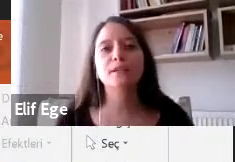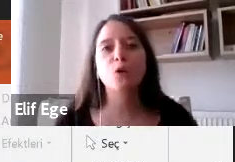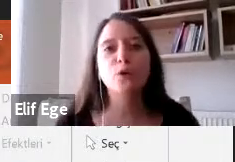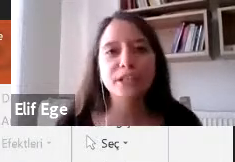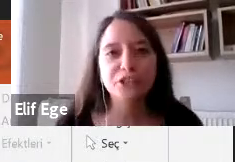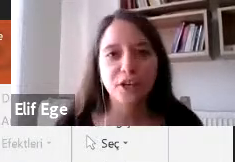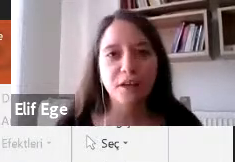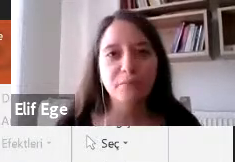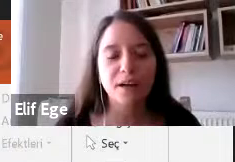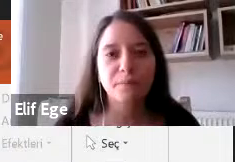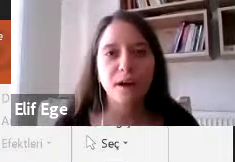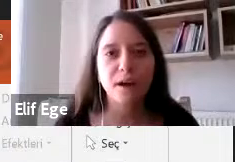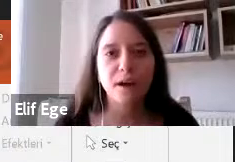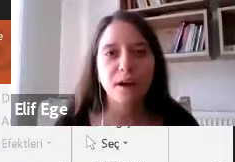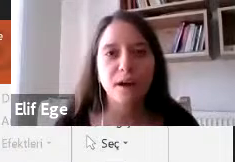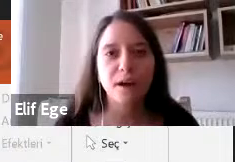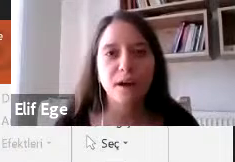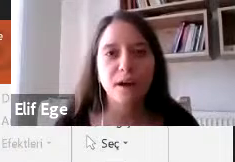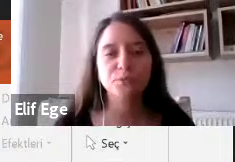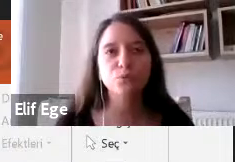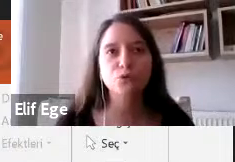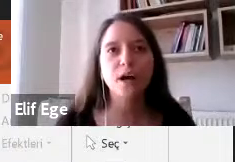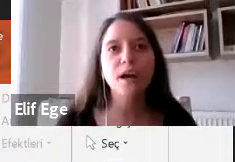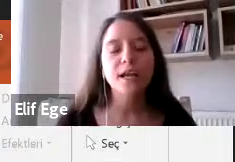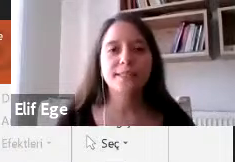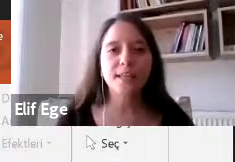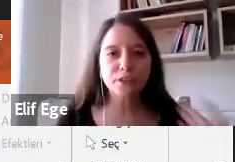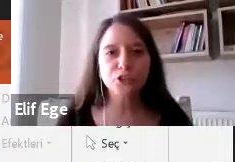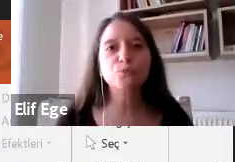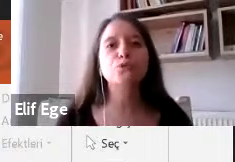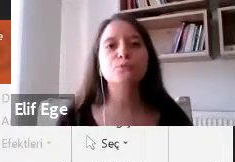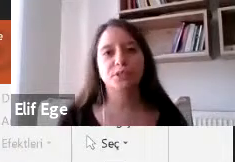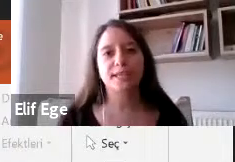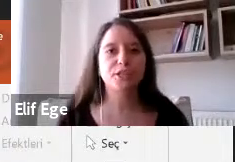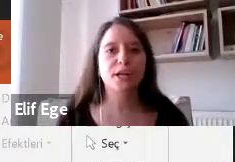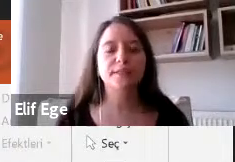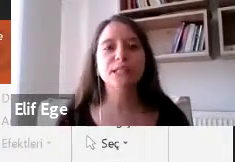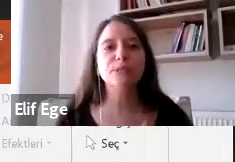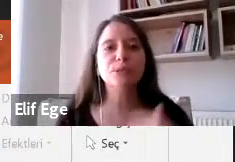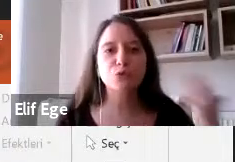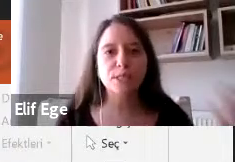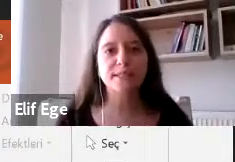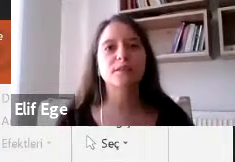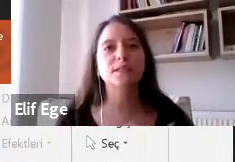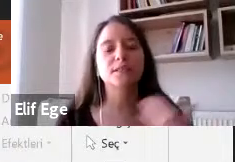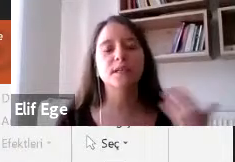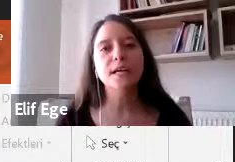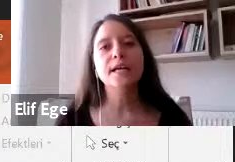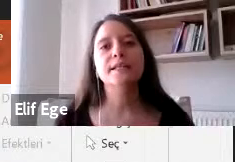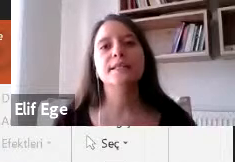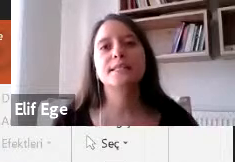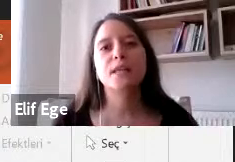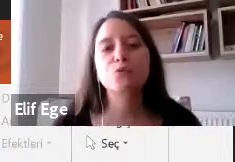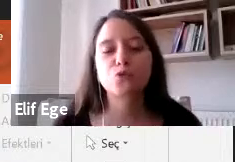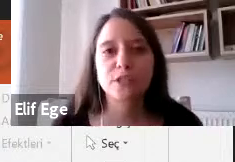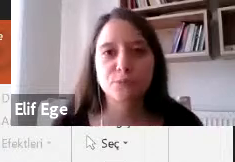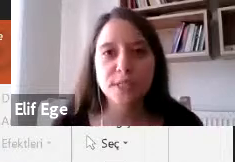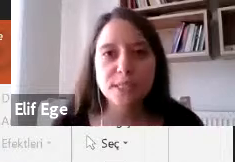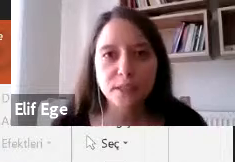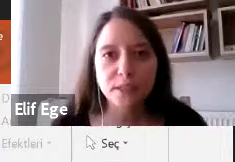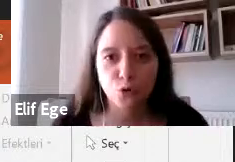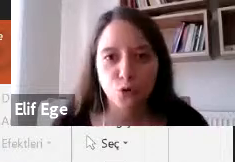çok öne çıkan bazı sorunlar var. Şimdi burada sadece bu durum için de geçerli değil. Biz bunu SEDAV'da da